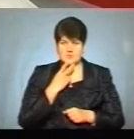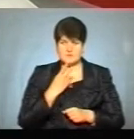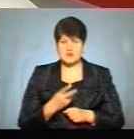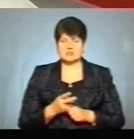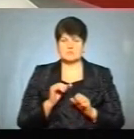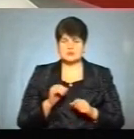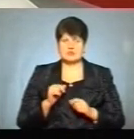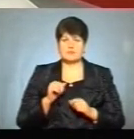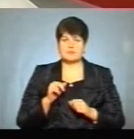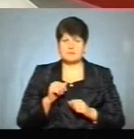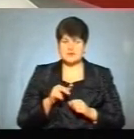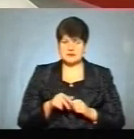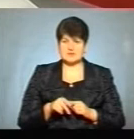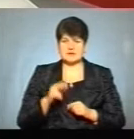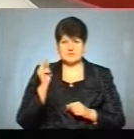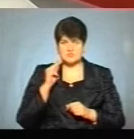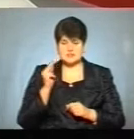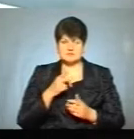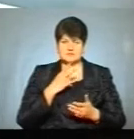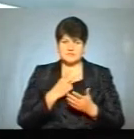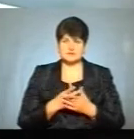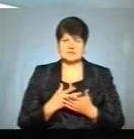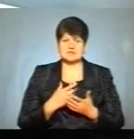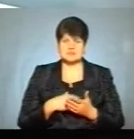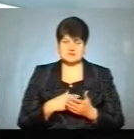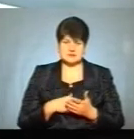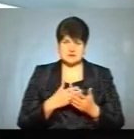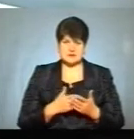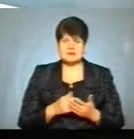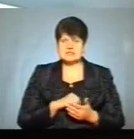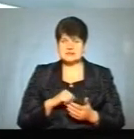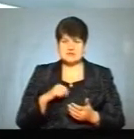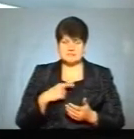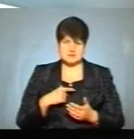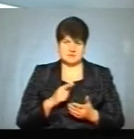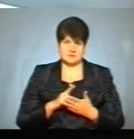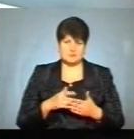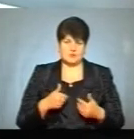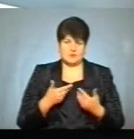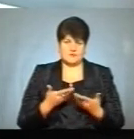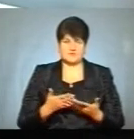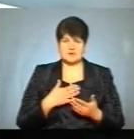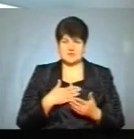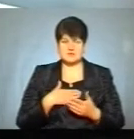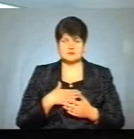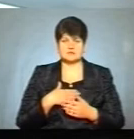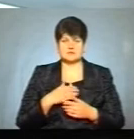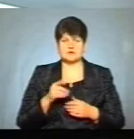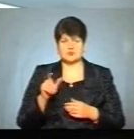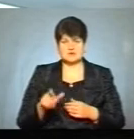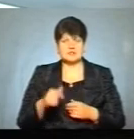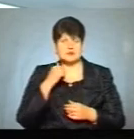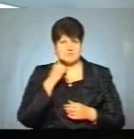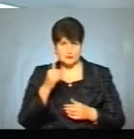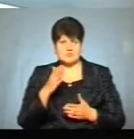можливо піти і навчитися презентувати себе роботодавцю, тому що сам себе мусиш пропонувати. Так? Наш фахівець дзвонить, скажіть, будь ласка, вакансія є,